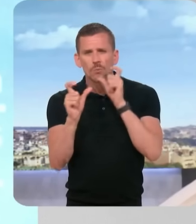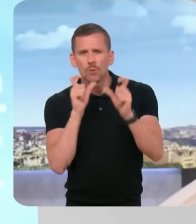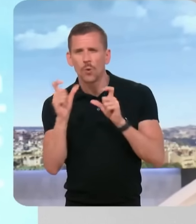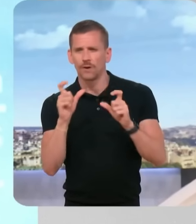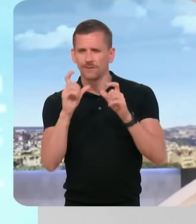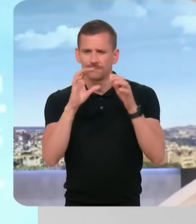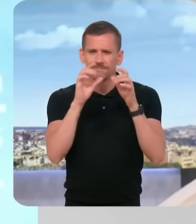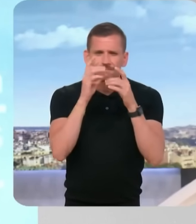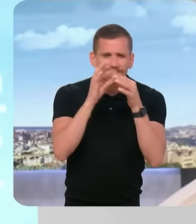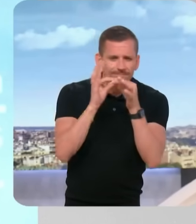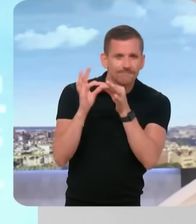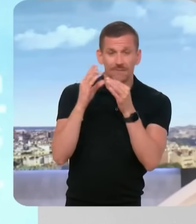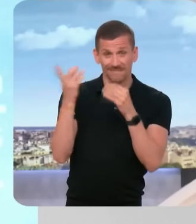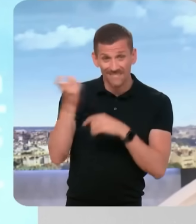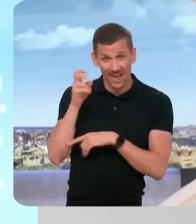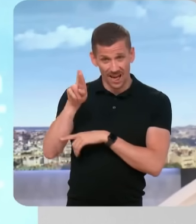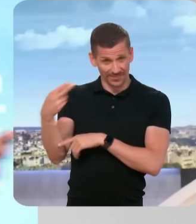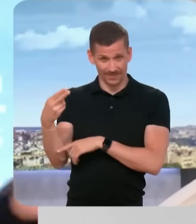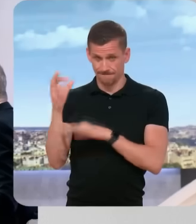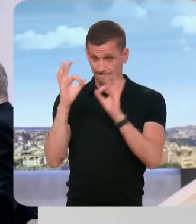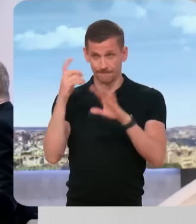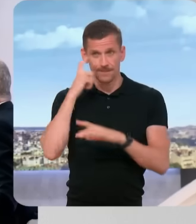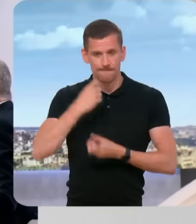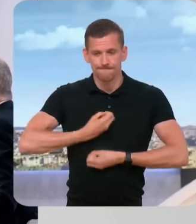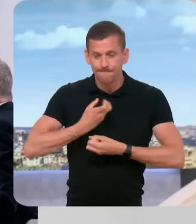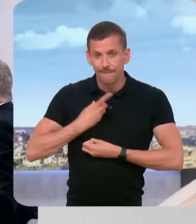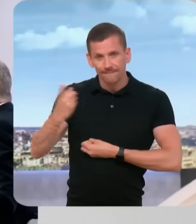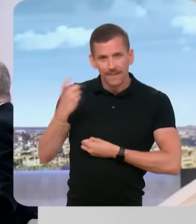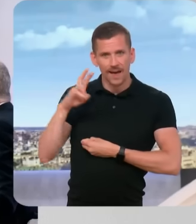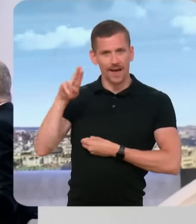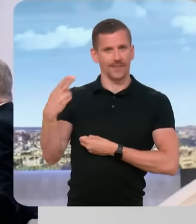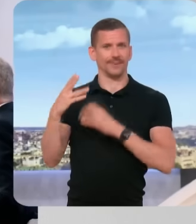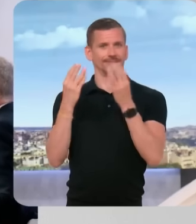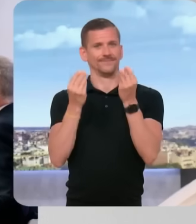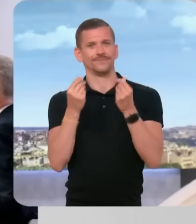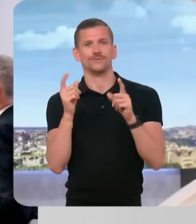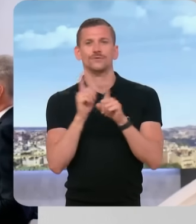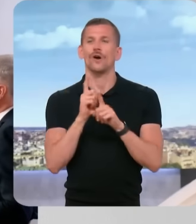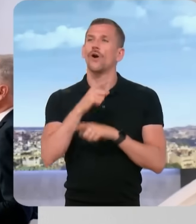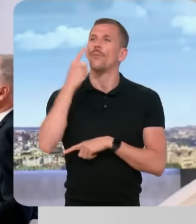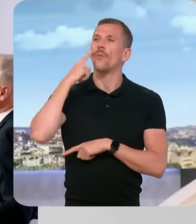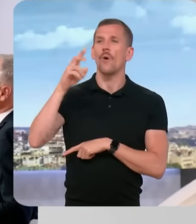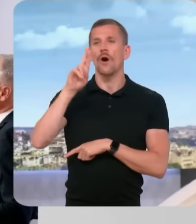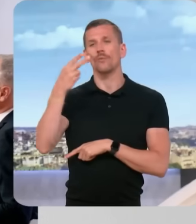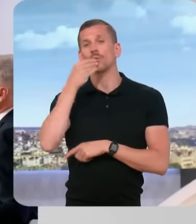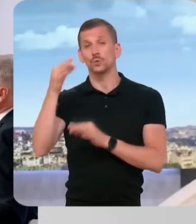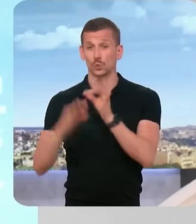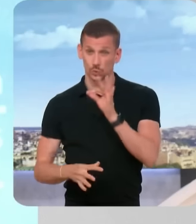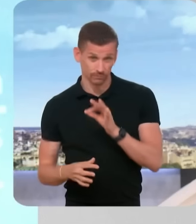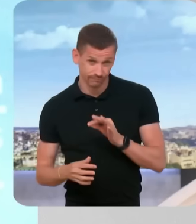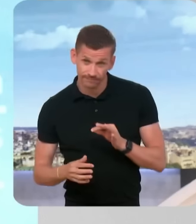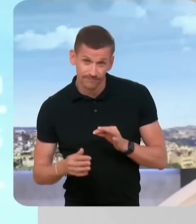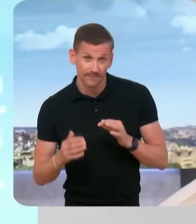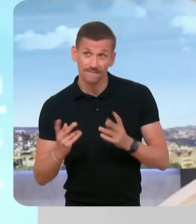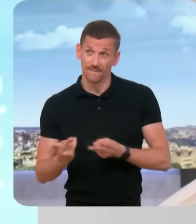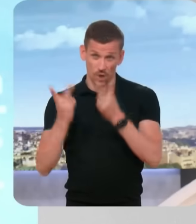les solutions à travers la préférence nationale, laissant penser que, du coup, le Rassemblement national avait les bonnes solutions, banalisant le Rassemblement national en n'arrêtant